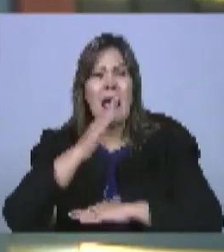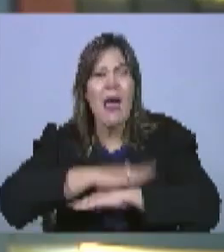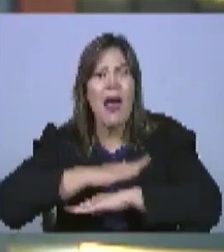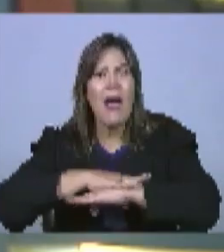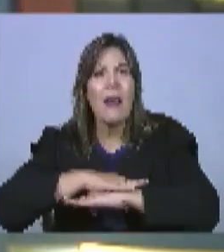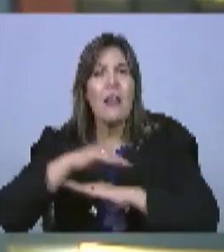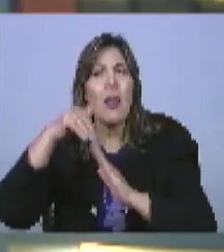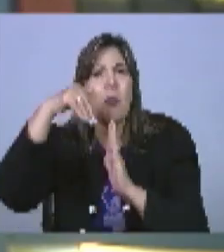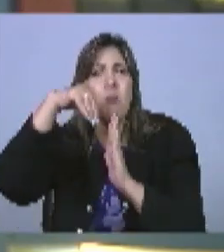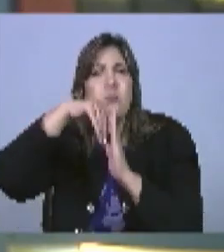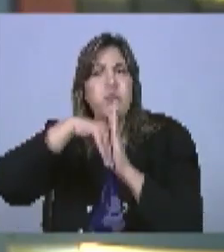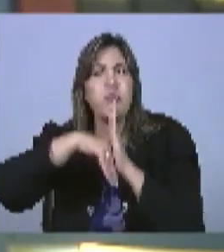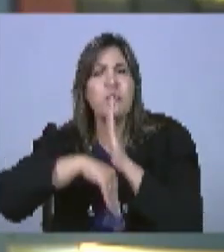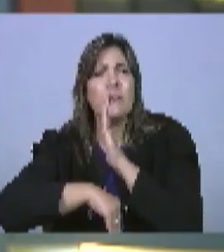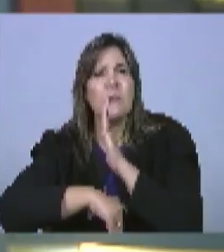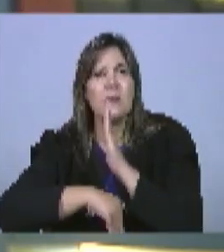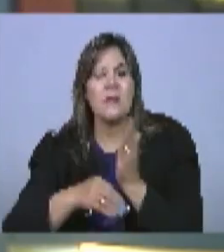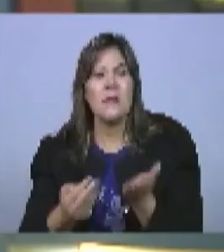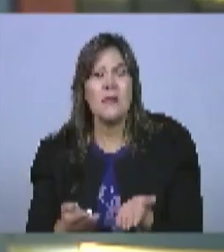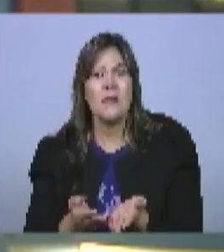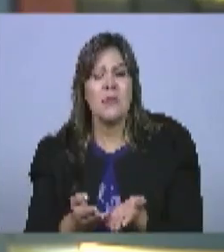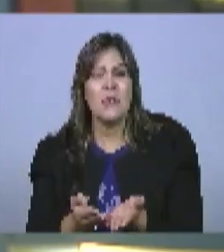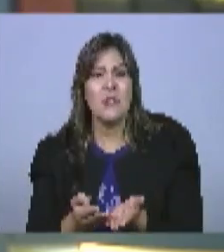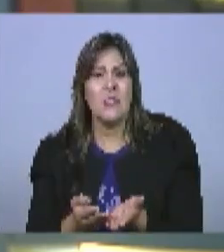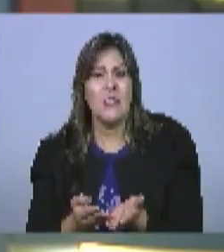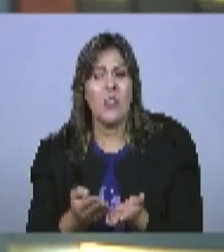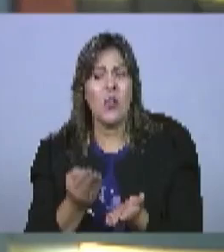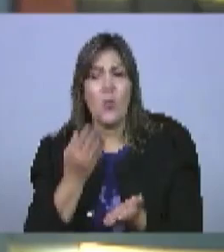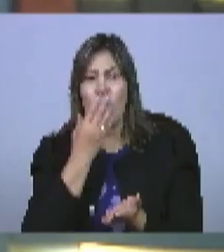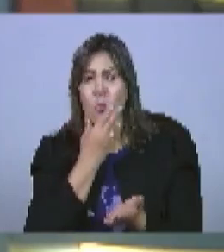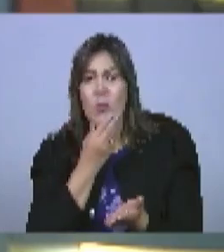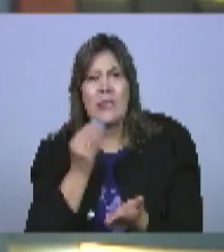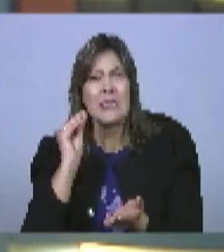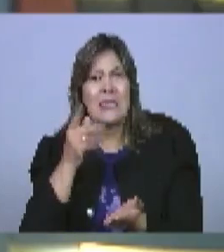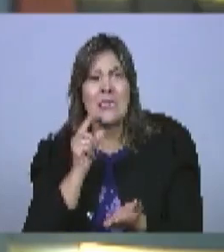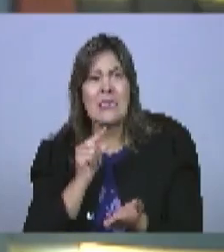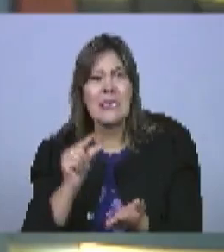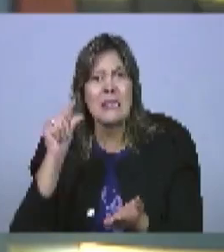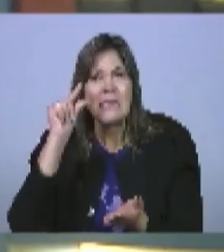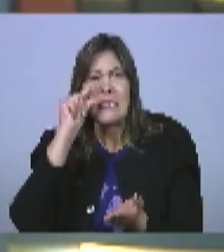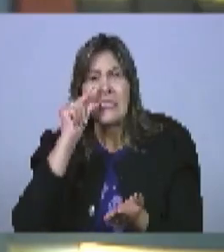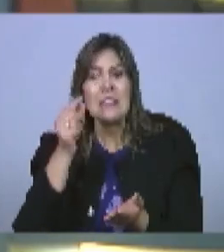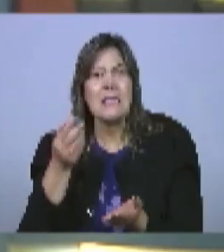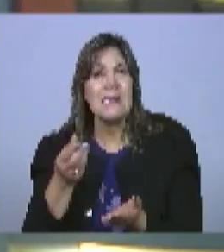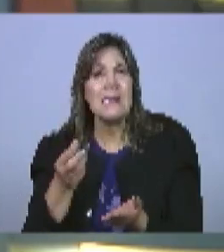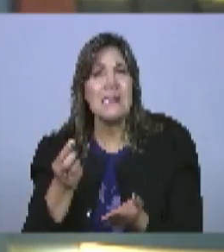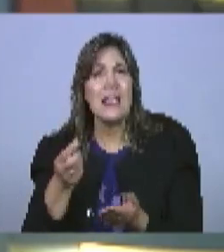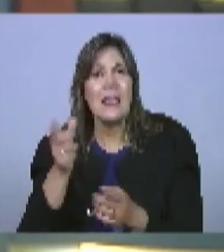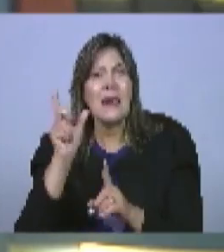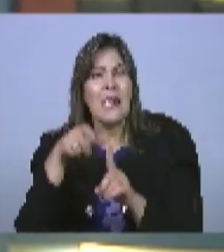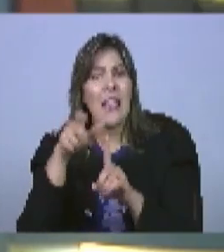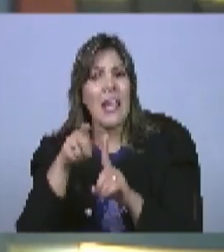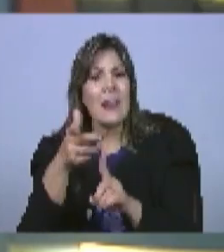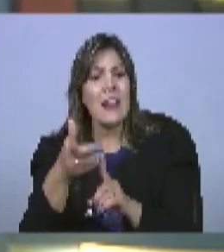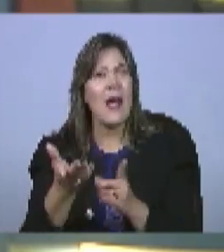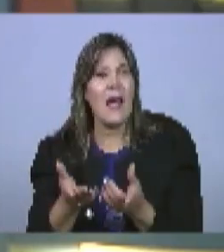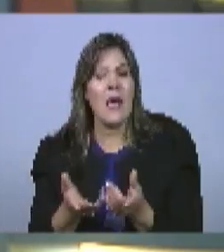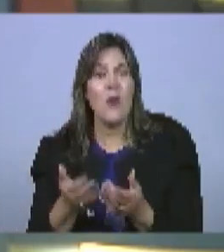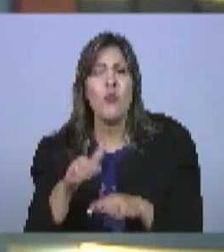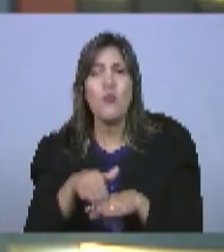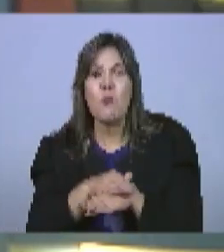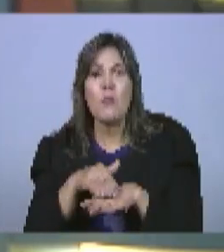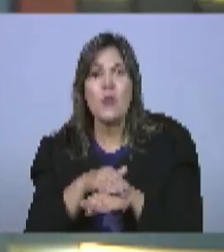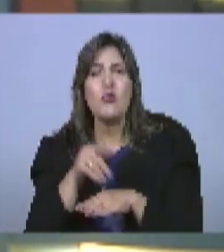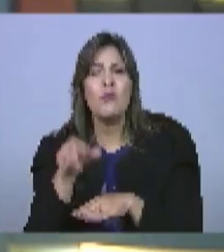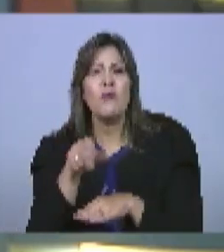غير مسبوق وتعديا سافرا على القيم الروحيه والمبادئ الانسانيه وعلى مشاعر جميع